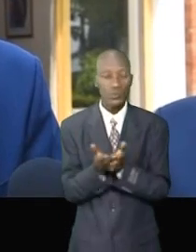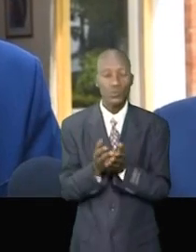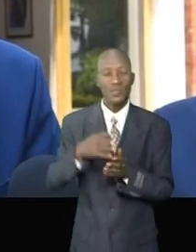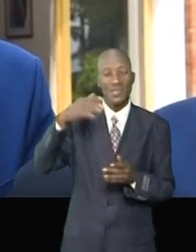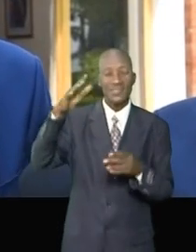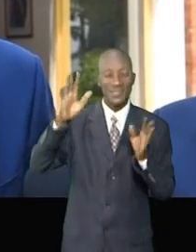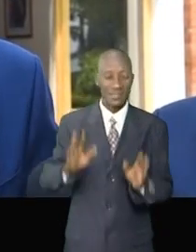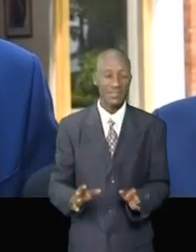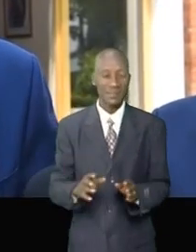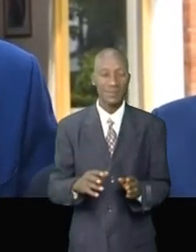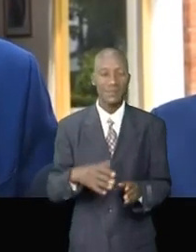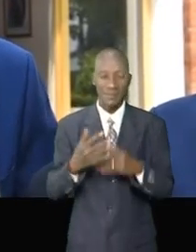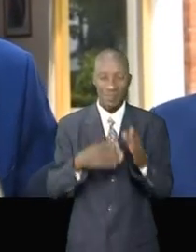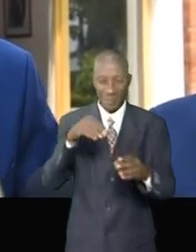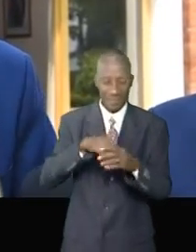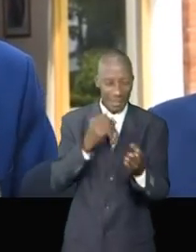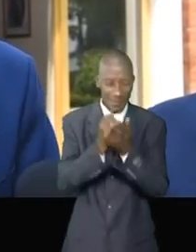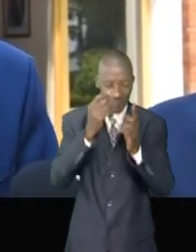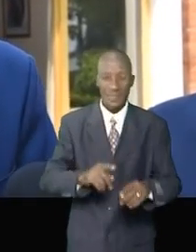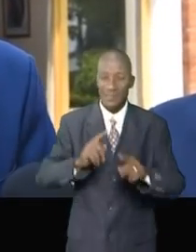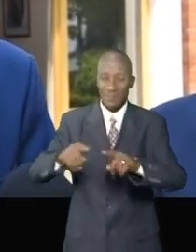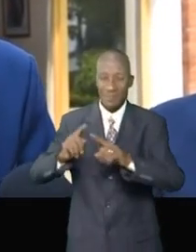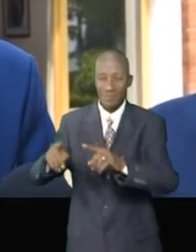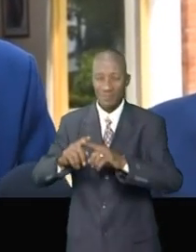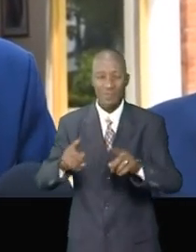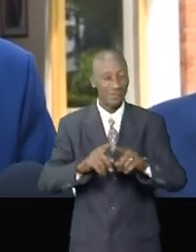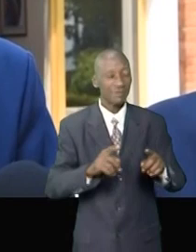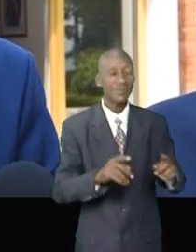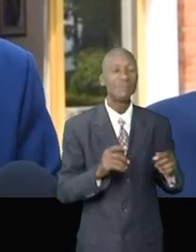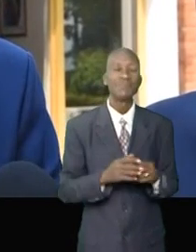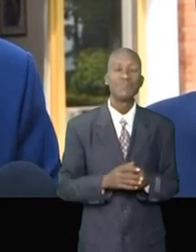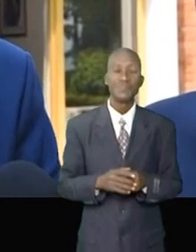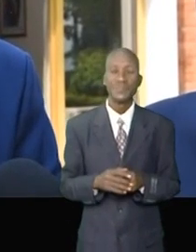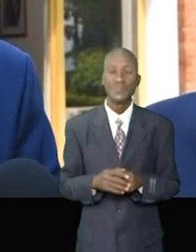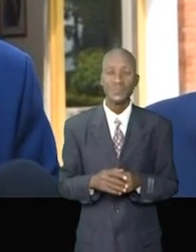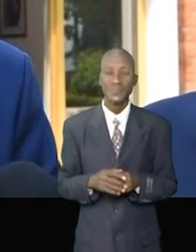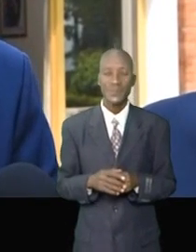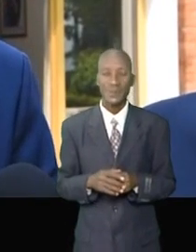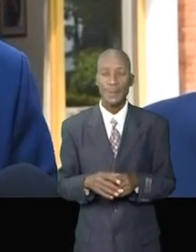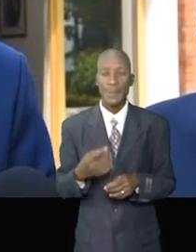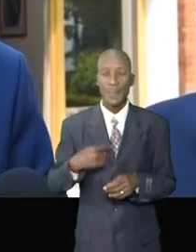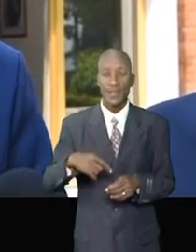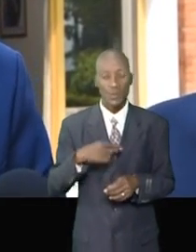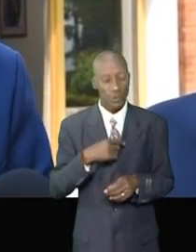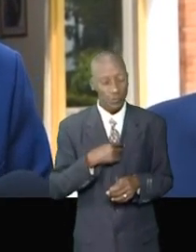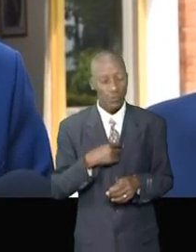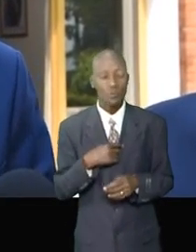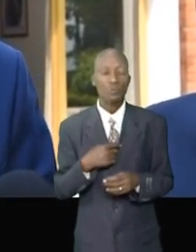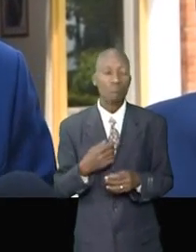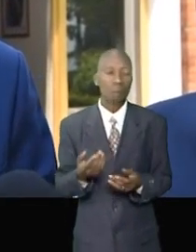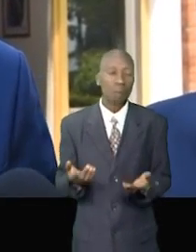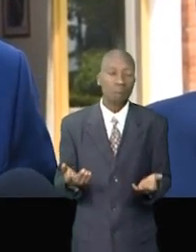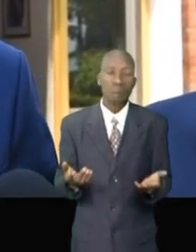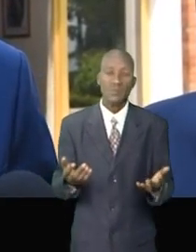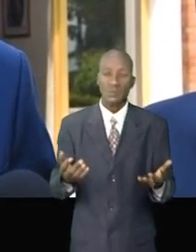et puis de discuter justement des opérations de terrain que nous menons. Et nous remercions beaucoup tous les efforts qui sont déployés par le